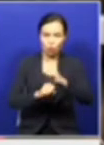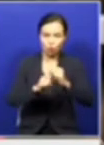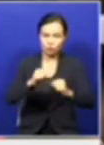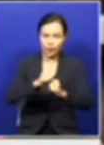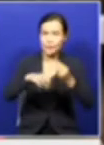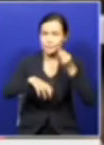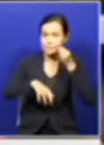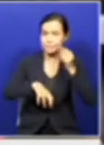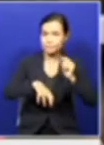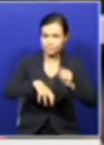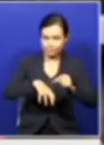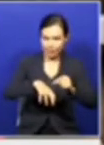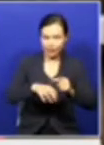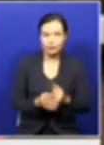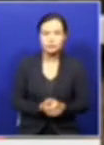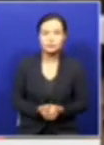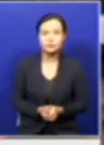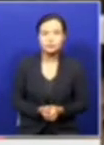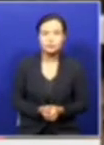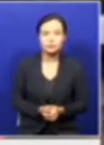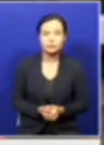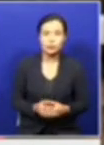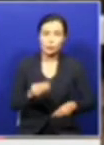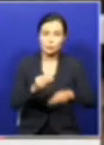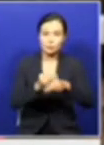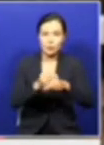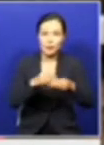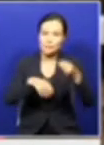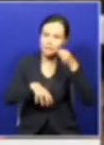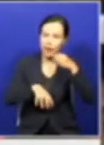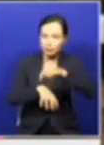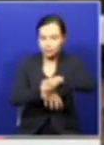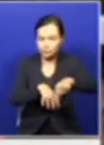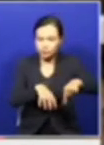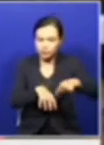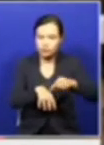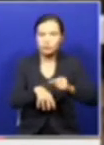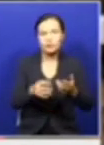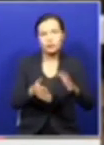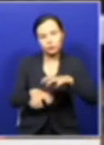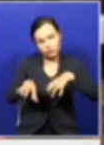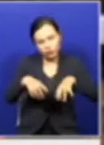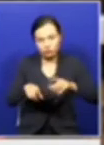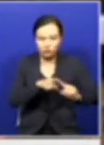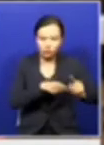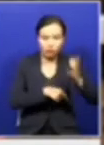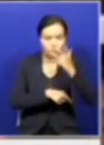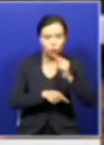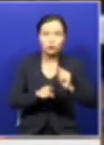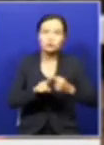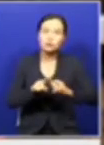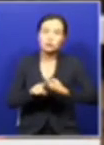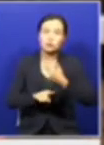หรือว่าต่อเติมตกแต่งบ้าน3เดือน